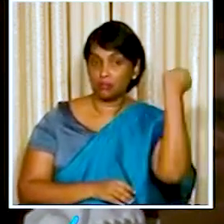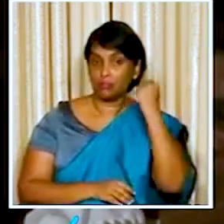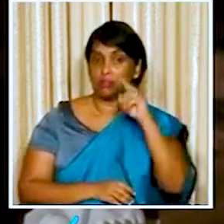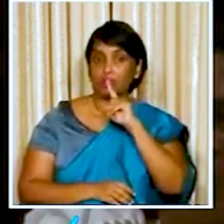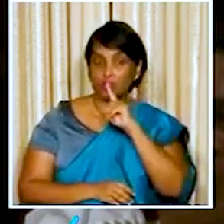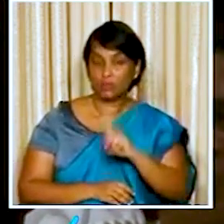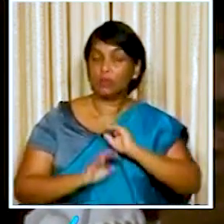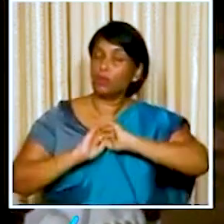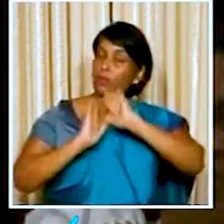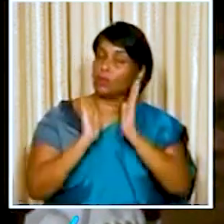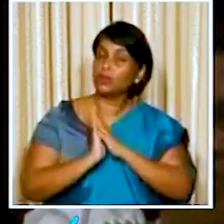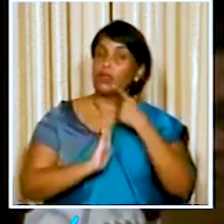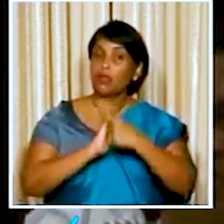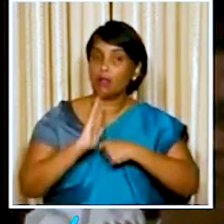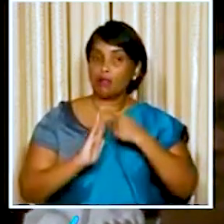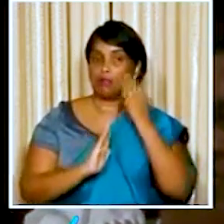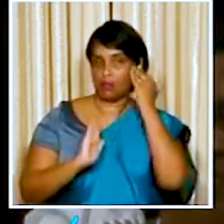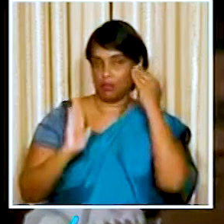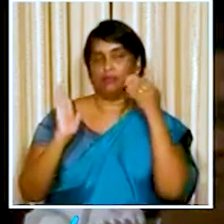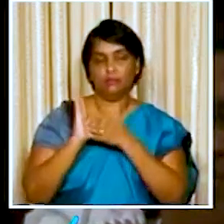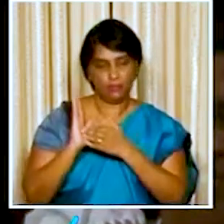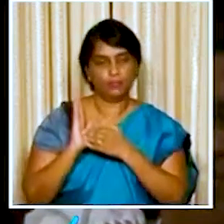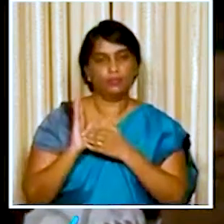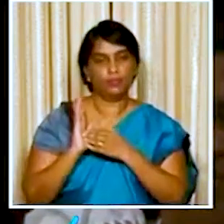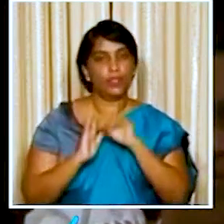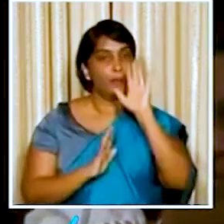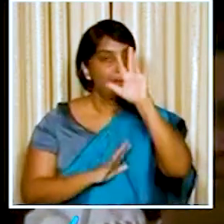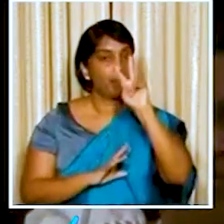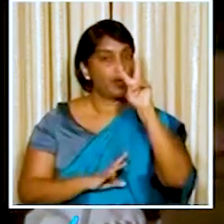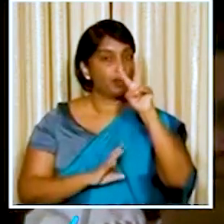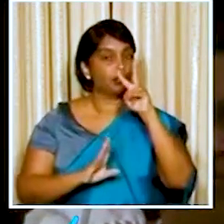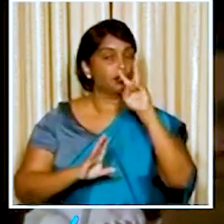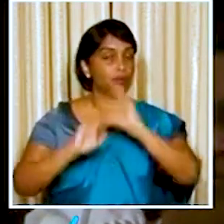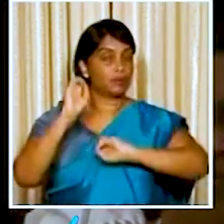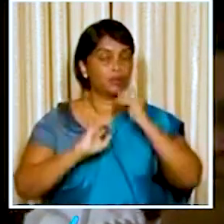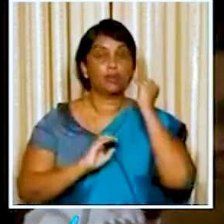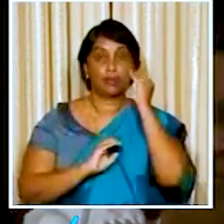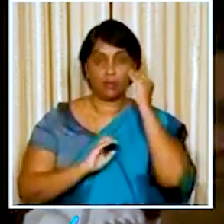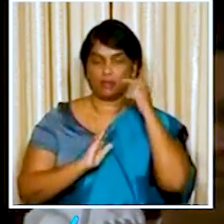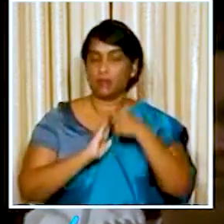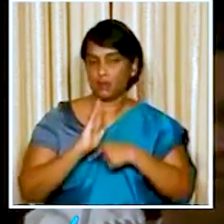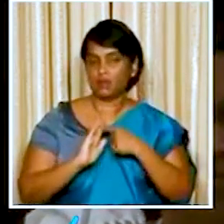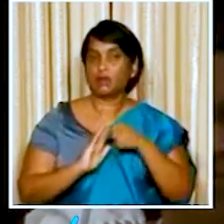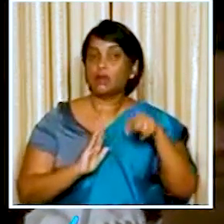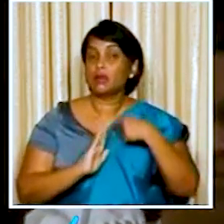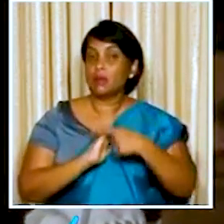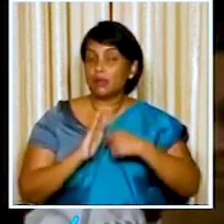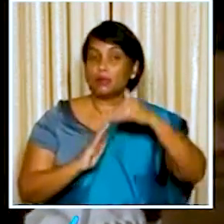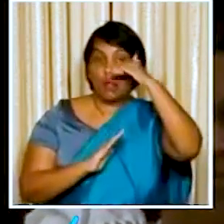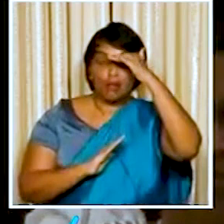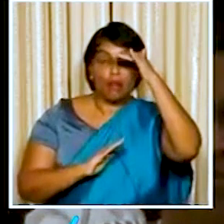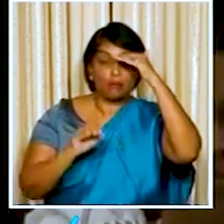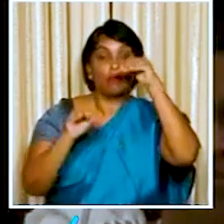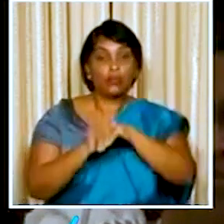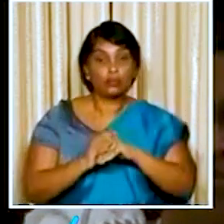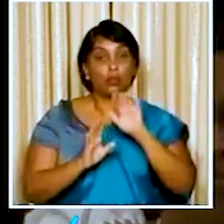කරන්නේ සමස්ත ලංකාවේ ඉන්න කාන්තාව වෙනුවෙන්. 52ක් මේ රටේ ඉන්නවා කාන්තාවෝ. මේ රටේ නායකයෝ බිහි කරන්නේත්